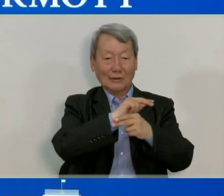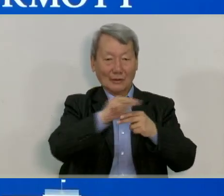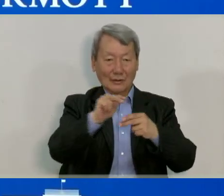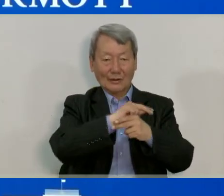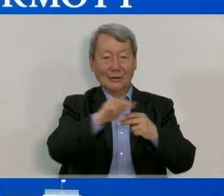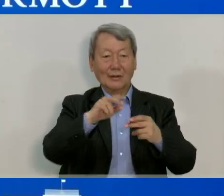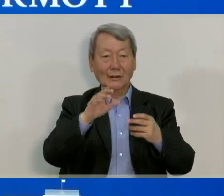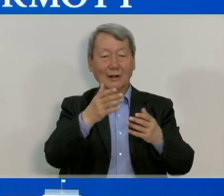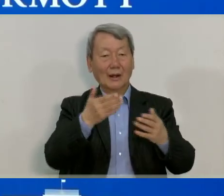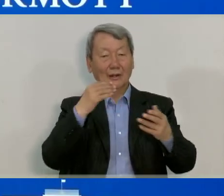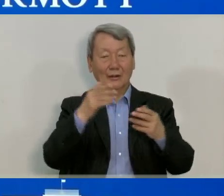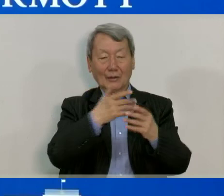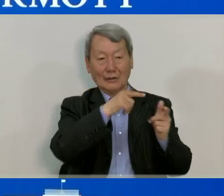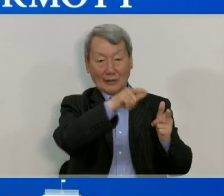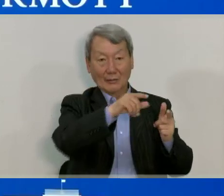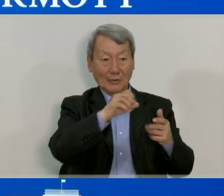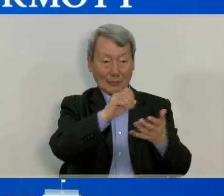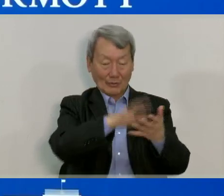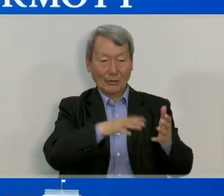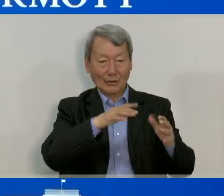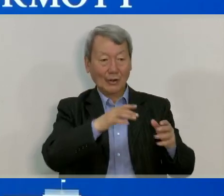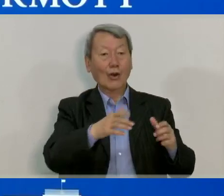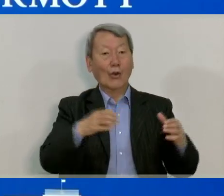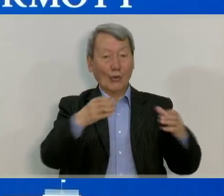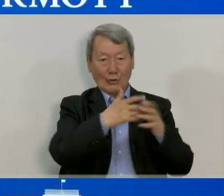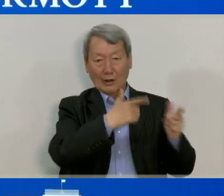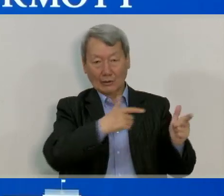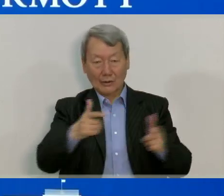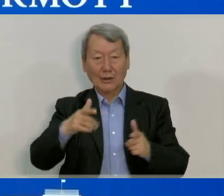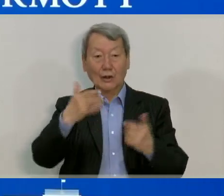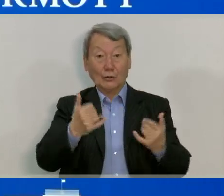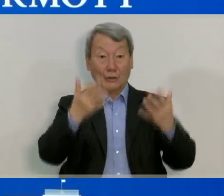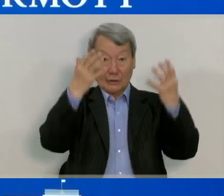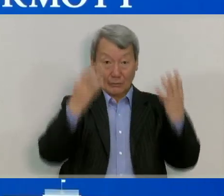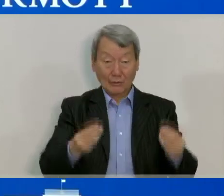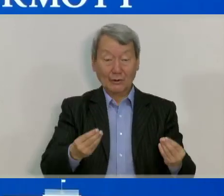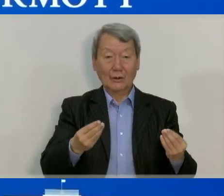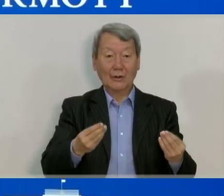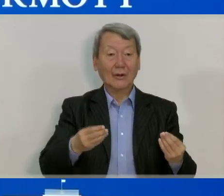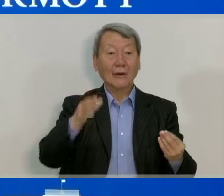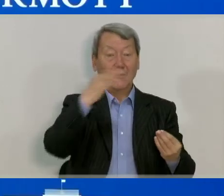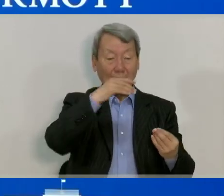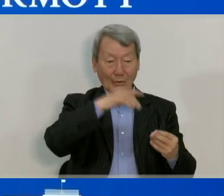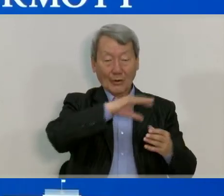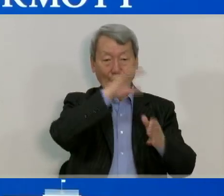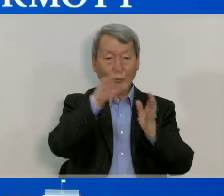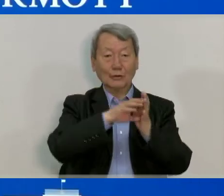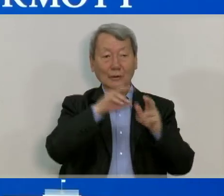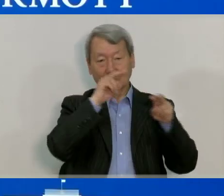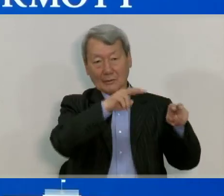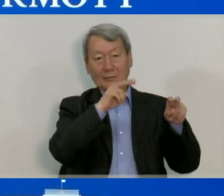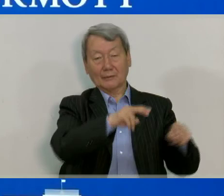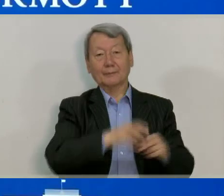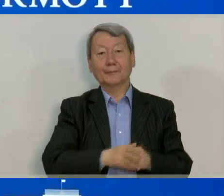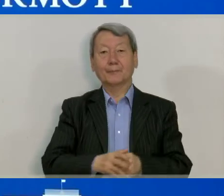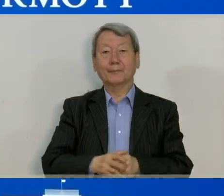и профилактические действия там организованы. И на сегодня ситуация находится под